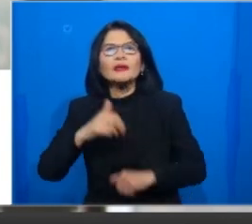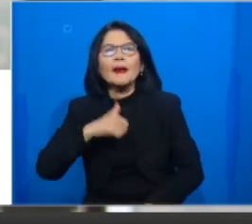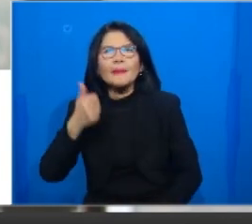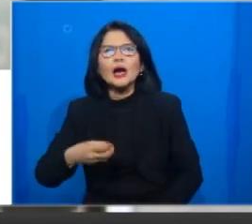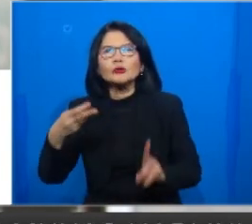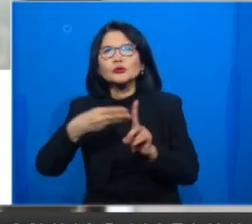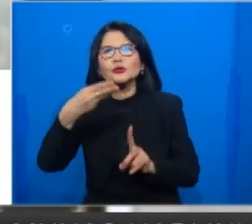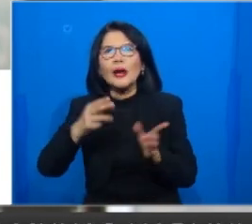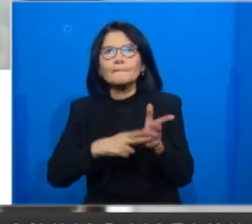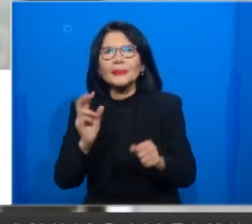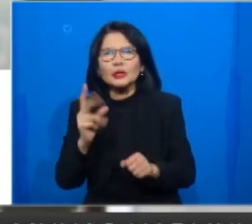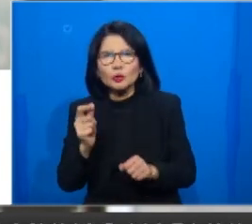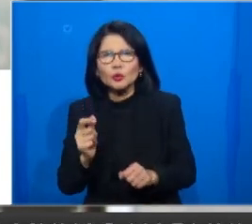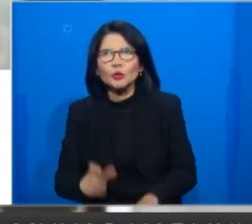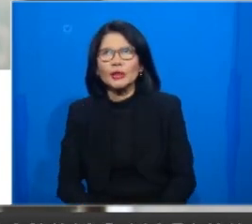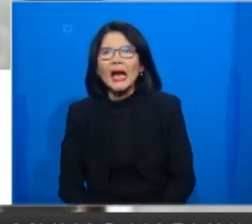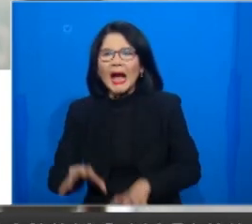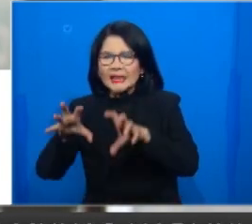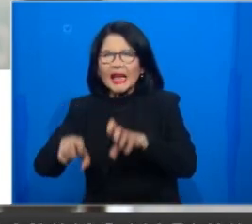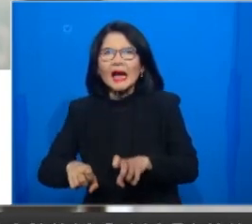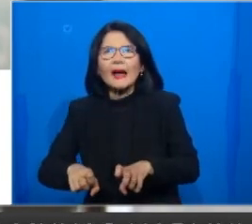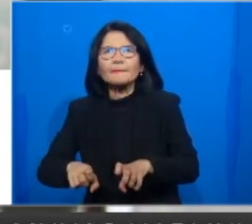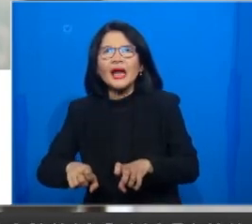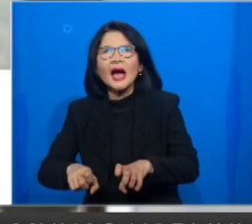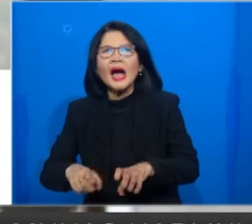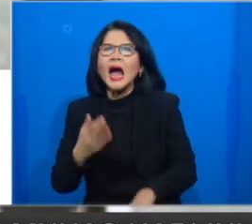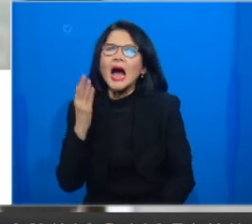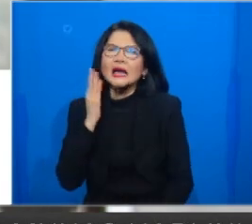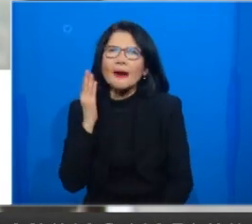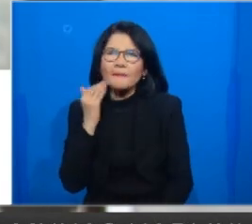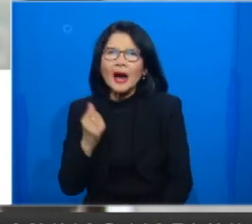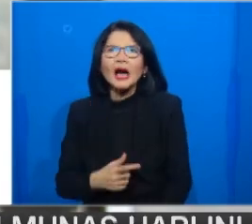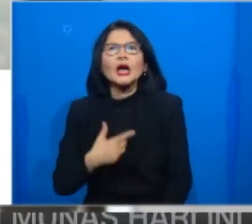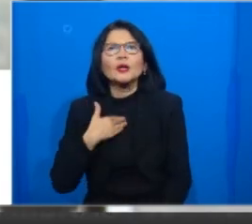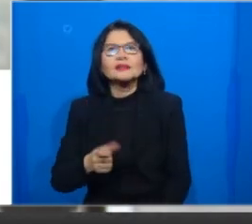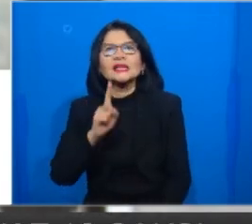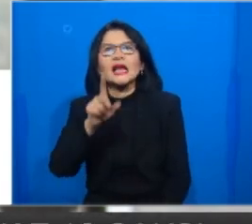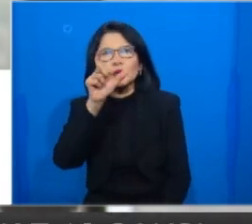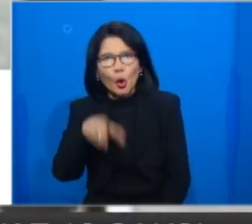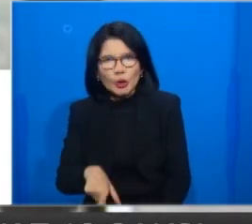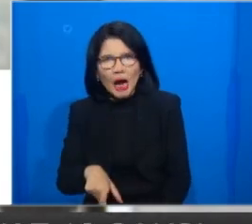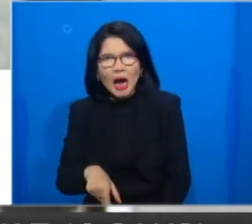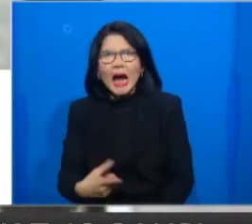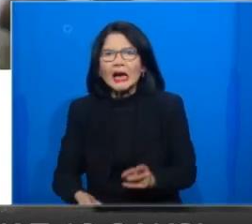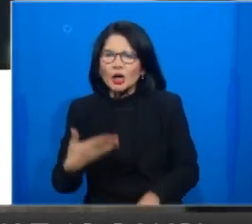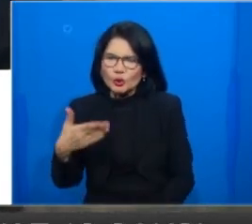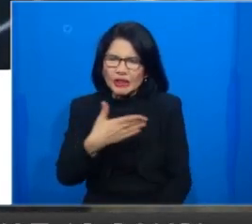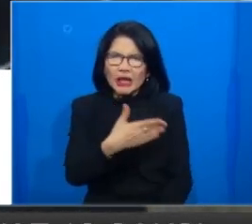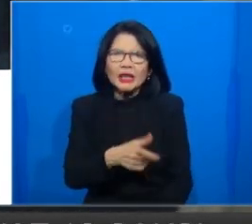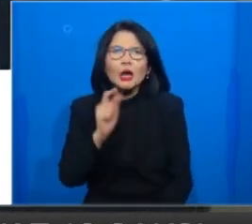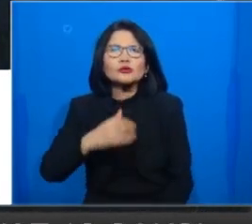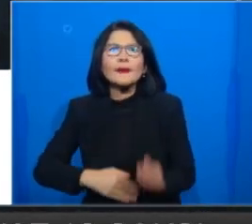alat tangkapnya ringan, dan BBM-nya juga ringan, bisa satu orang. Kalau ikan, kalau ikan nggak bisa. Kalau benur kan